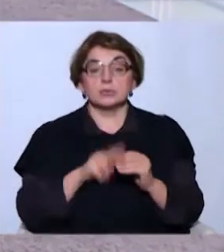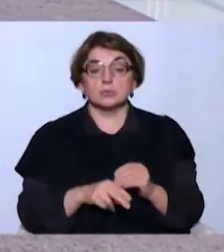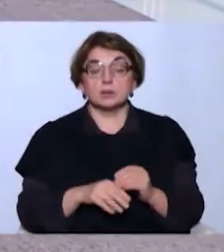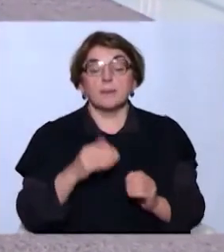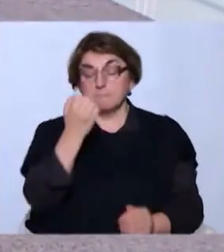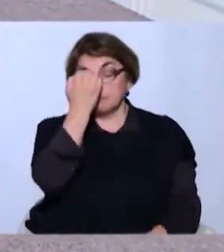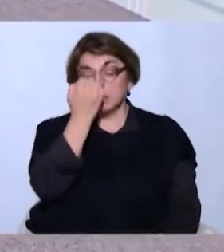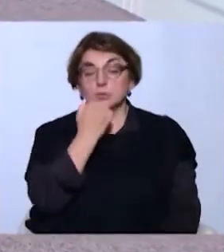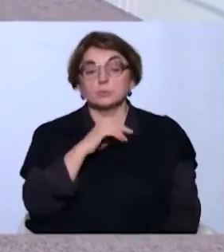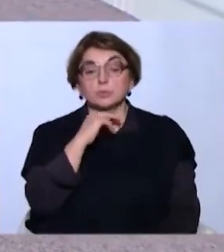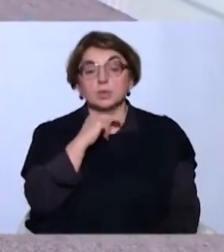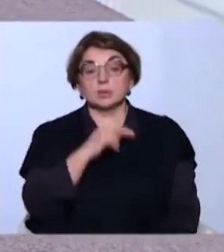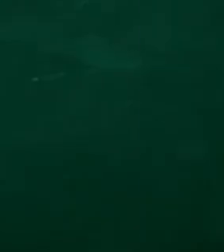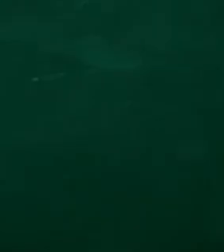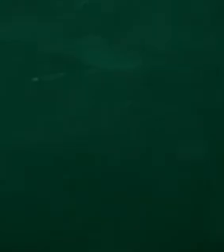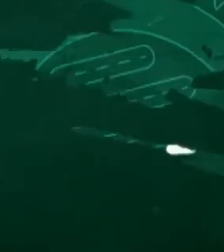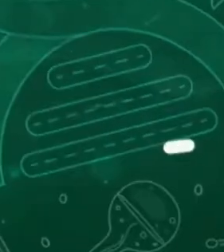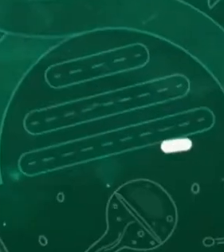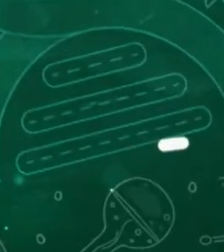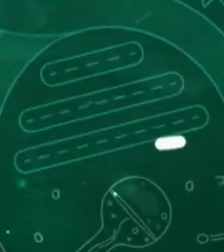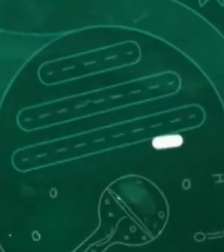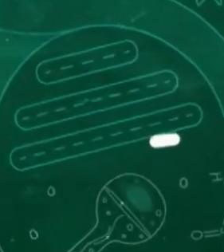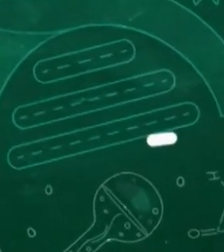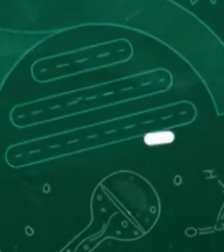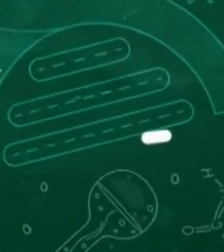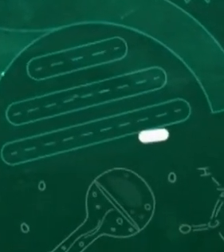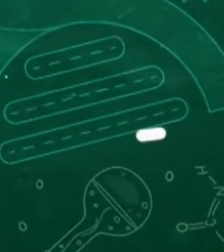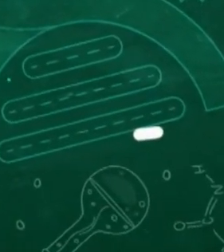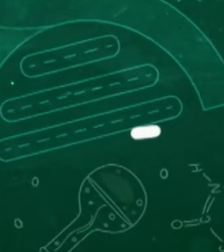ჩვენი გაკვეთილი ამით დასრულდა. გმადლობთ ყურადღებისათვის.